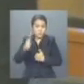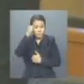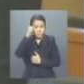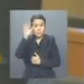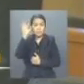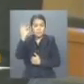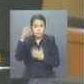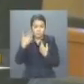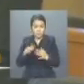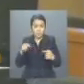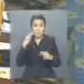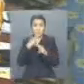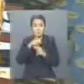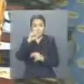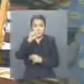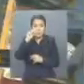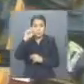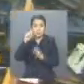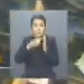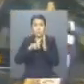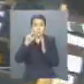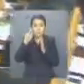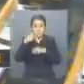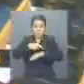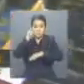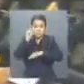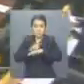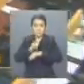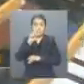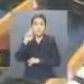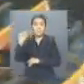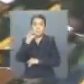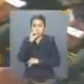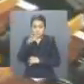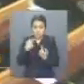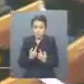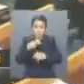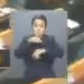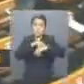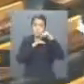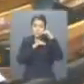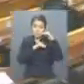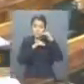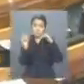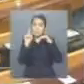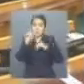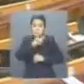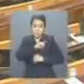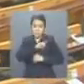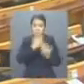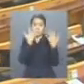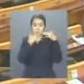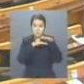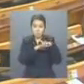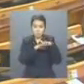มศักดิ์เกียรติสุรนนท์ประธานรัฐสภาระบุว่าการกำหนดกรอบเวลาการอภิปรายนั้นเป็นหน้าที่ของวิป3ฝ่ายที่จะต้องห